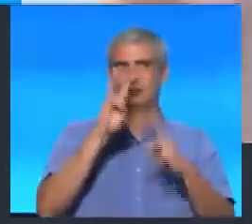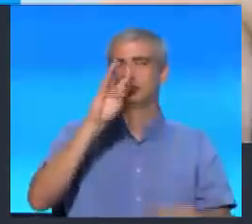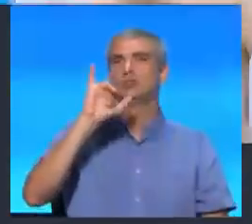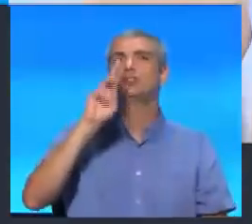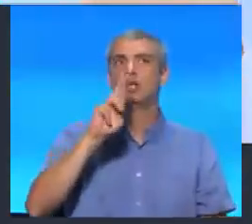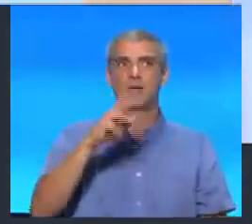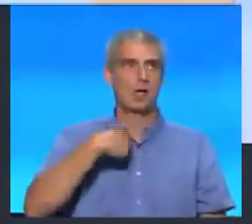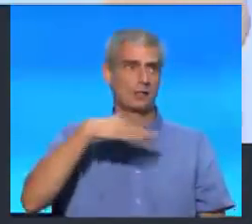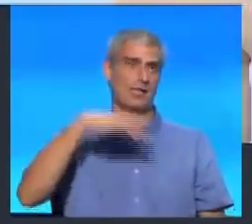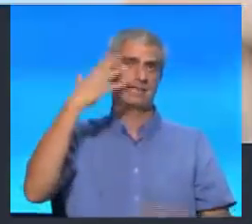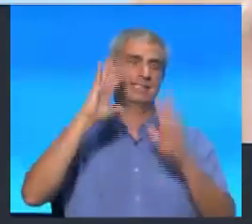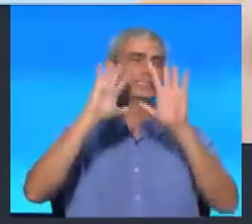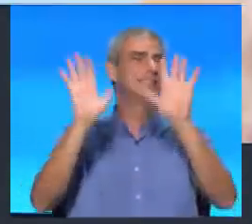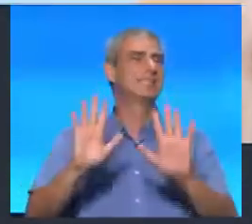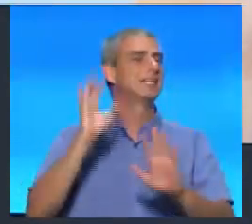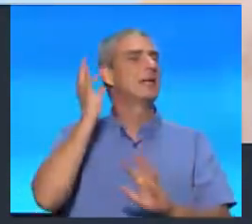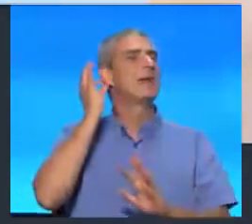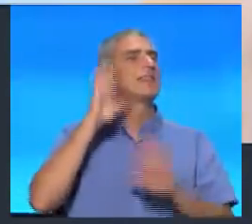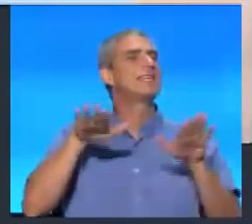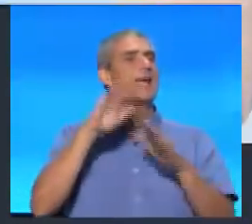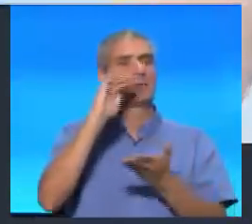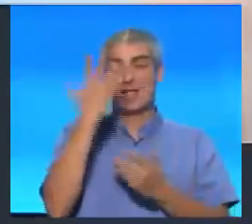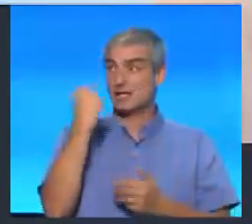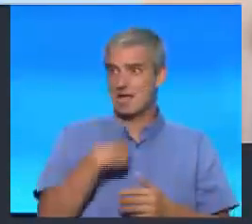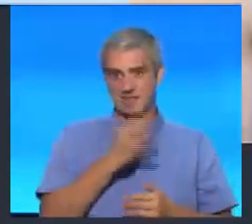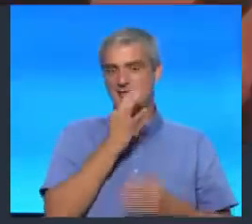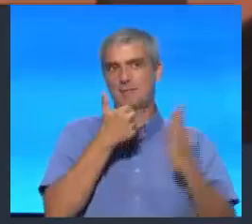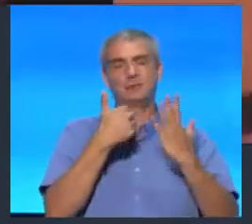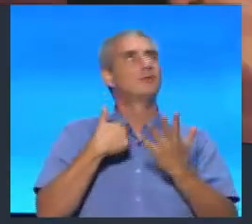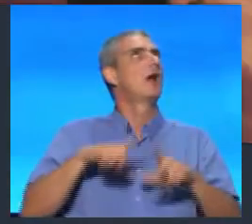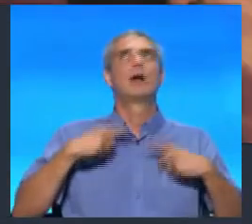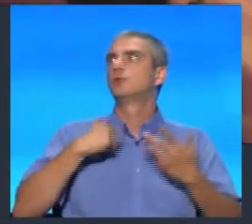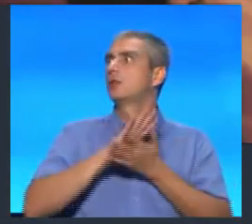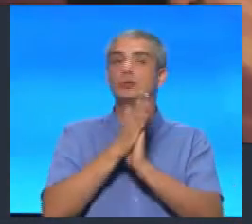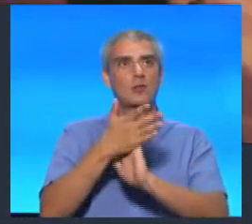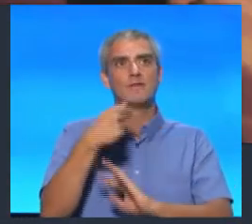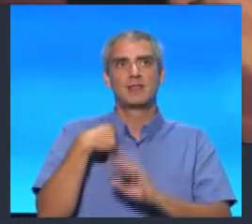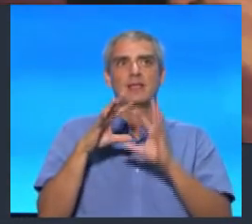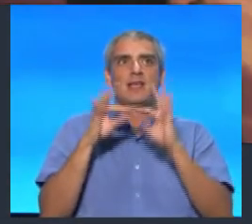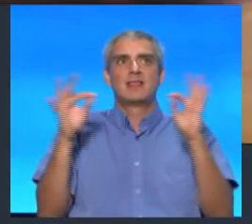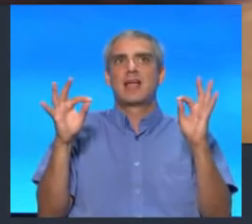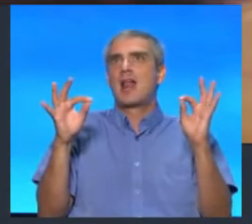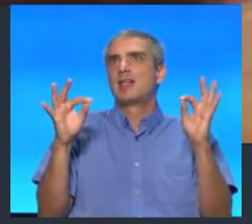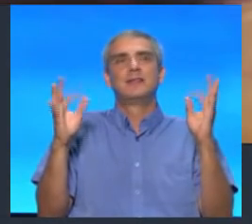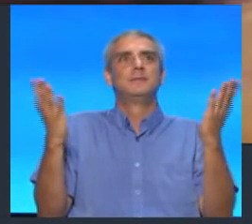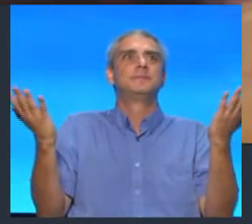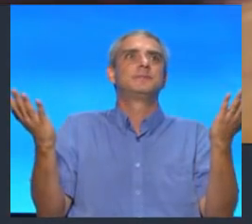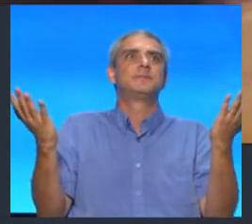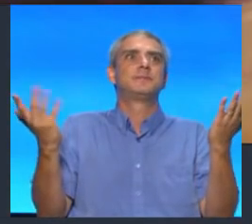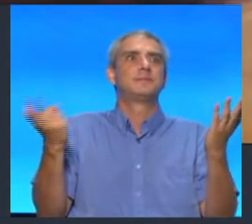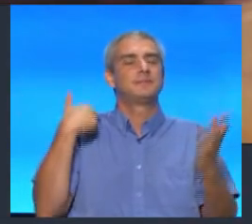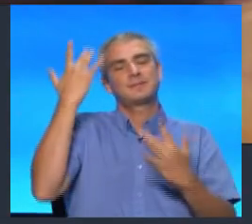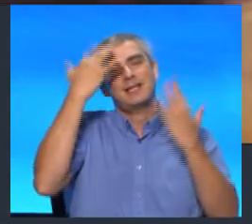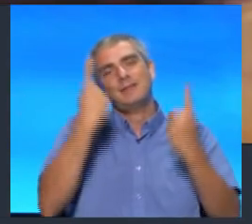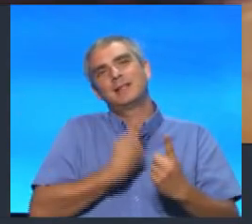אני גדלתי על הסרט בת הים הקטנה. כשהוא יצא אני הייתי בת שש והוא הפך לי את החיים. ומאז התחלתי, תדעת, לדמיין את עצמי